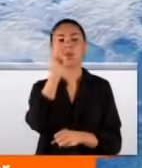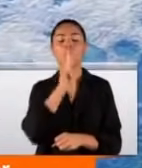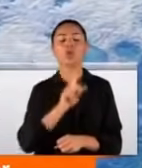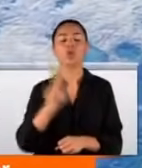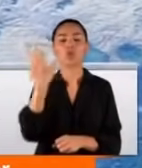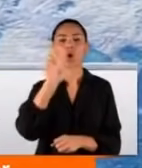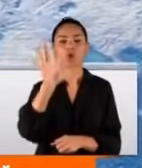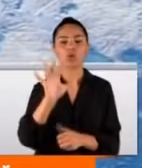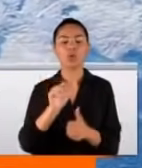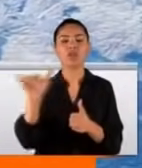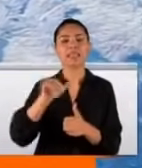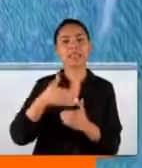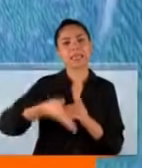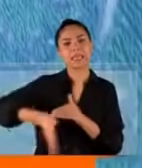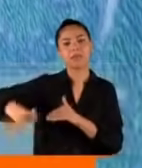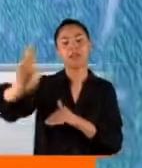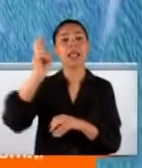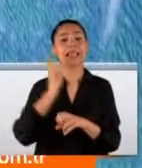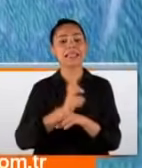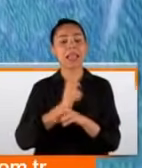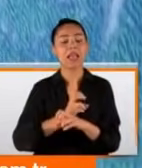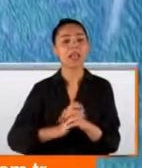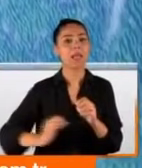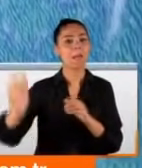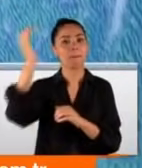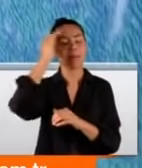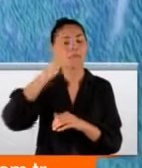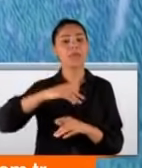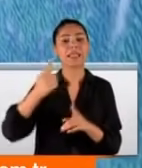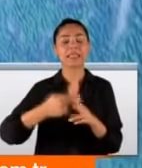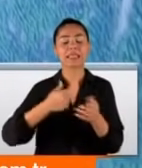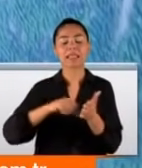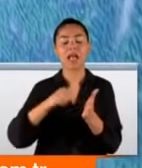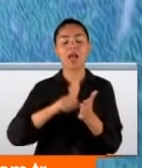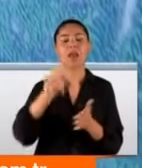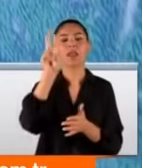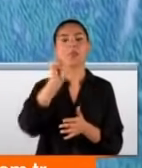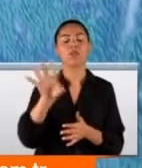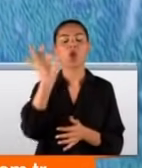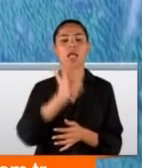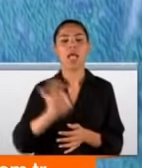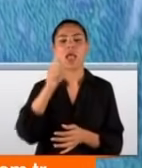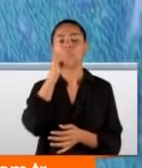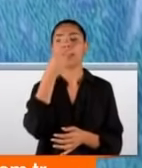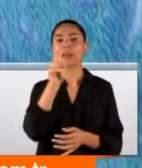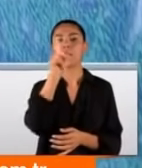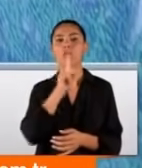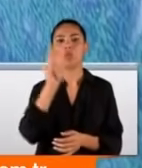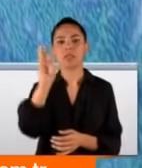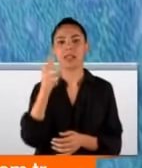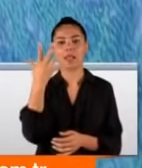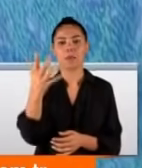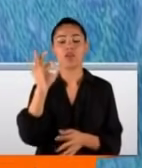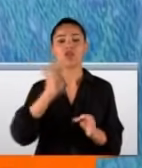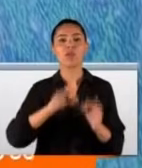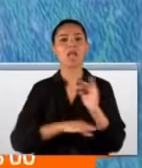2135'te yakınımızdan geçip gidecek. Tehlikenin zirve yapacağı tarih ise 24 Eylül 2185. Yani şu anda hayatta olan